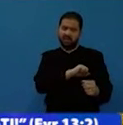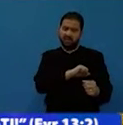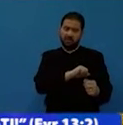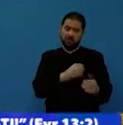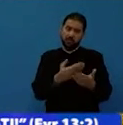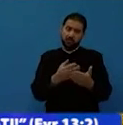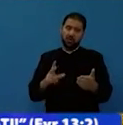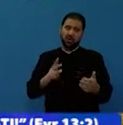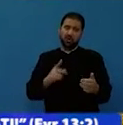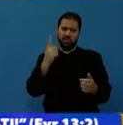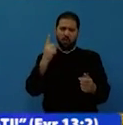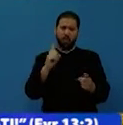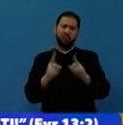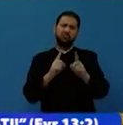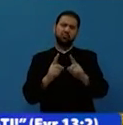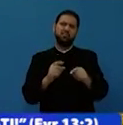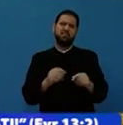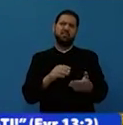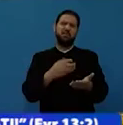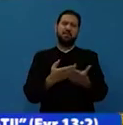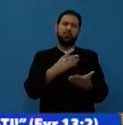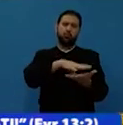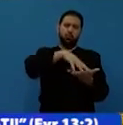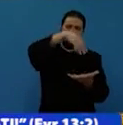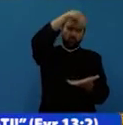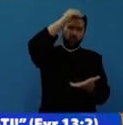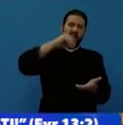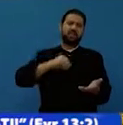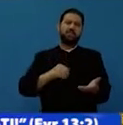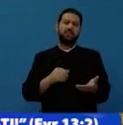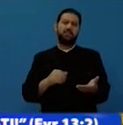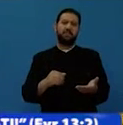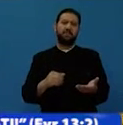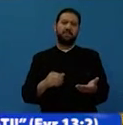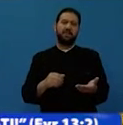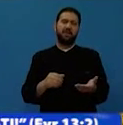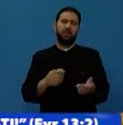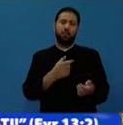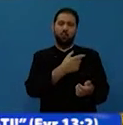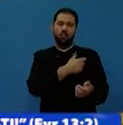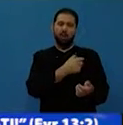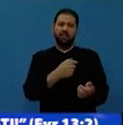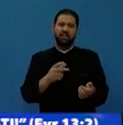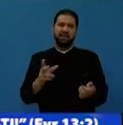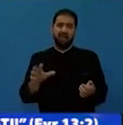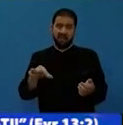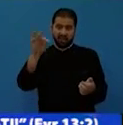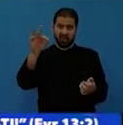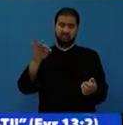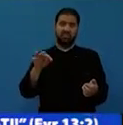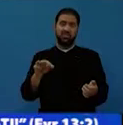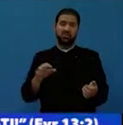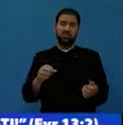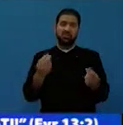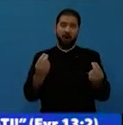la o discuție, la o emisiune duhovnicească, cu profil duhovnicesc, poate ieși ceva bun din